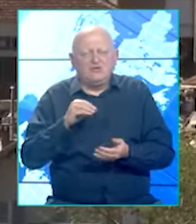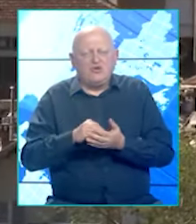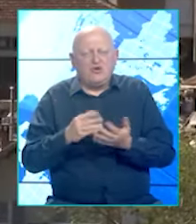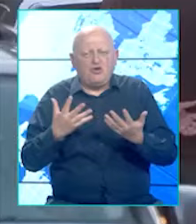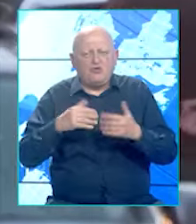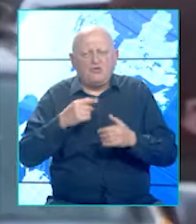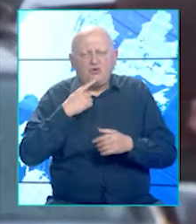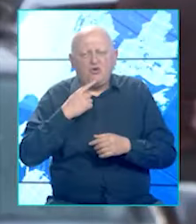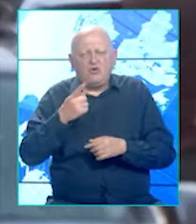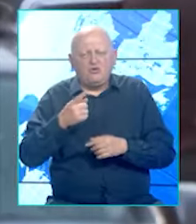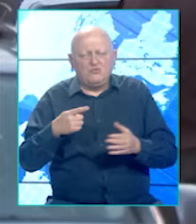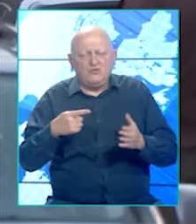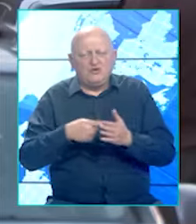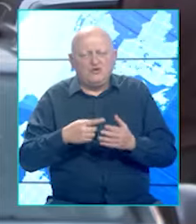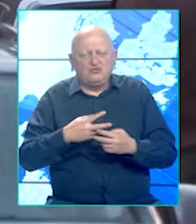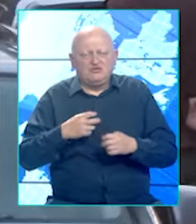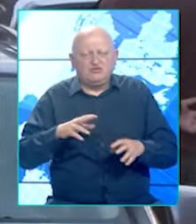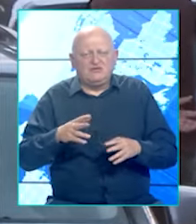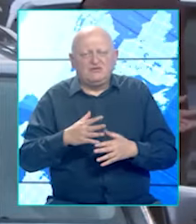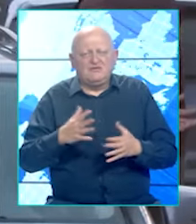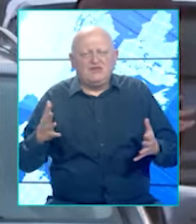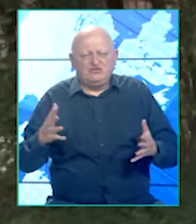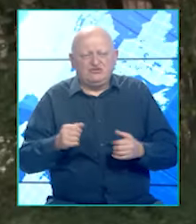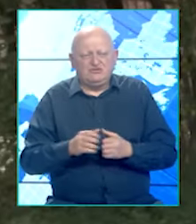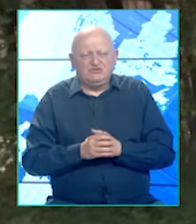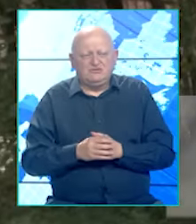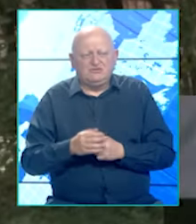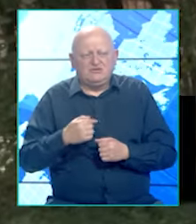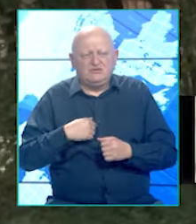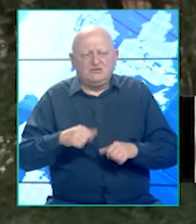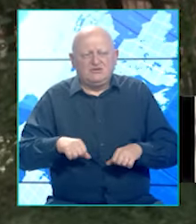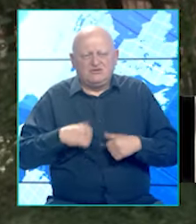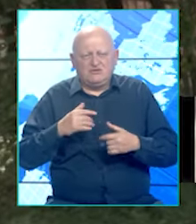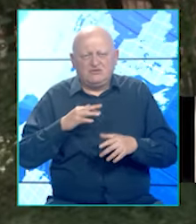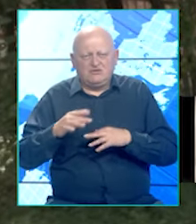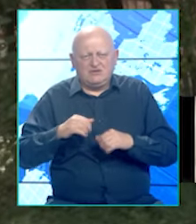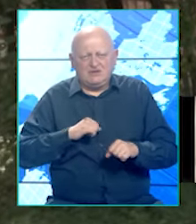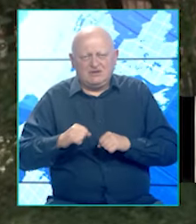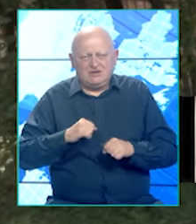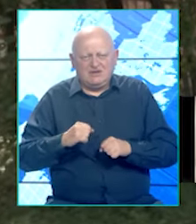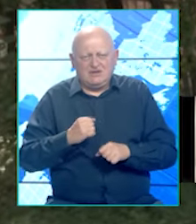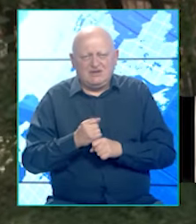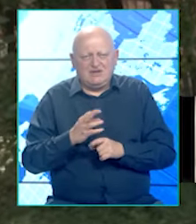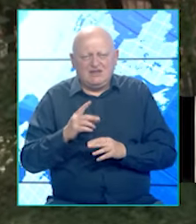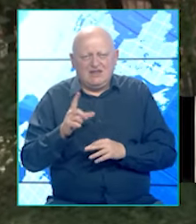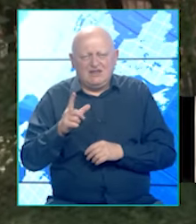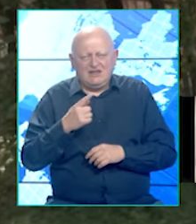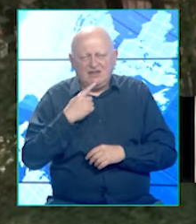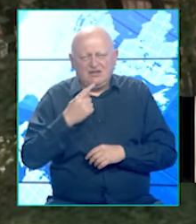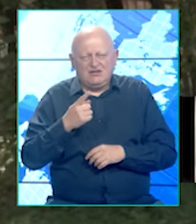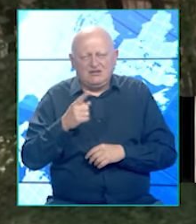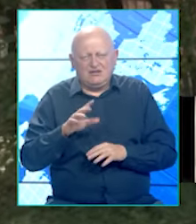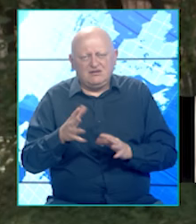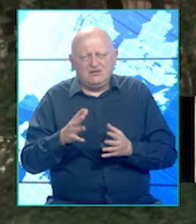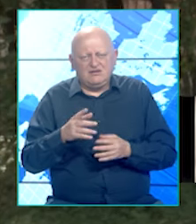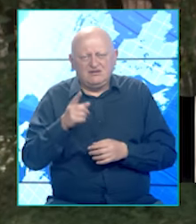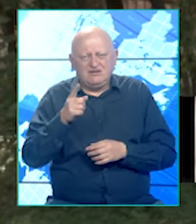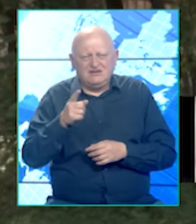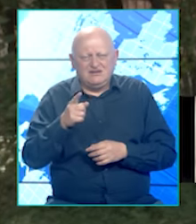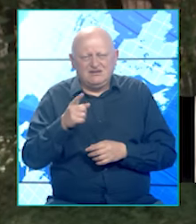koje zavise od onih pogođenih poplavama znatno veći. Ja sam jutros razgovarao sa direktorom Gikila i dao mi informaciju da je otprilike